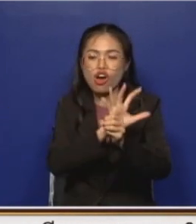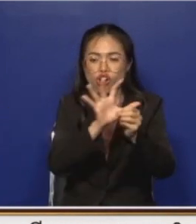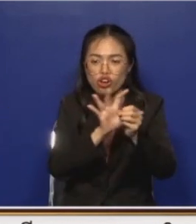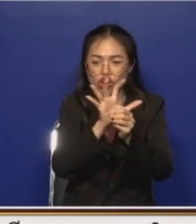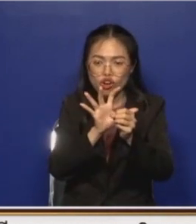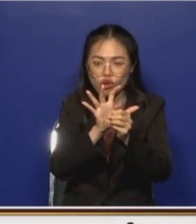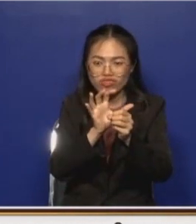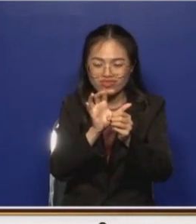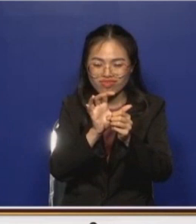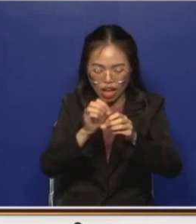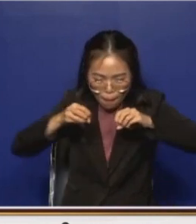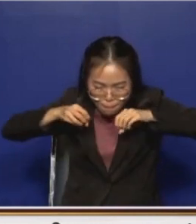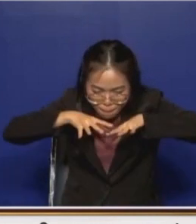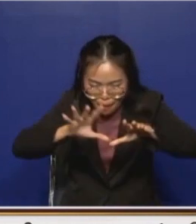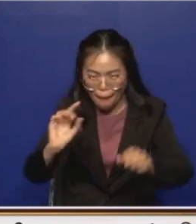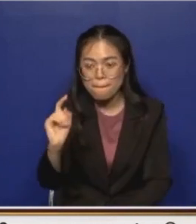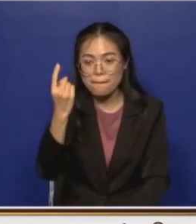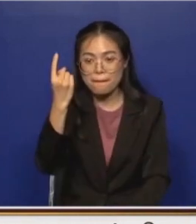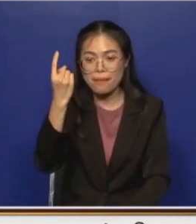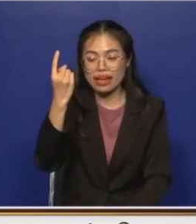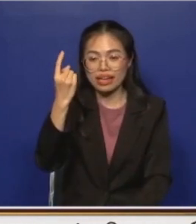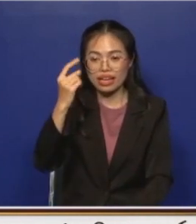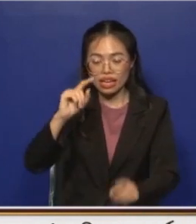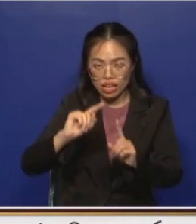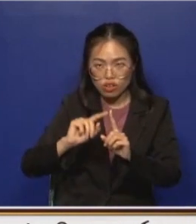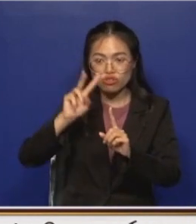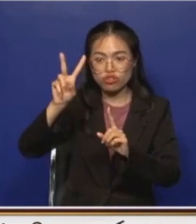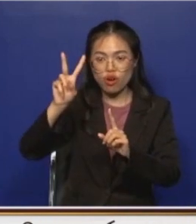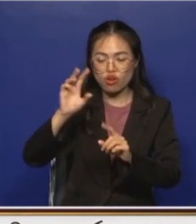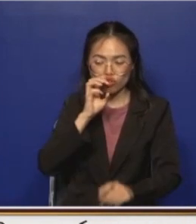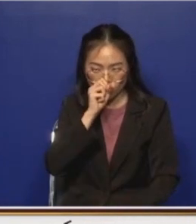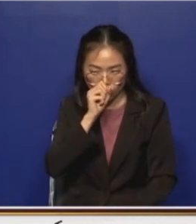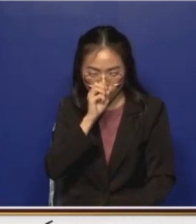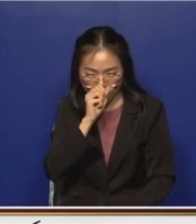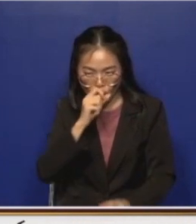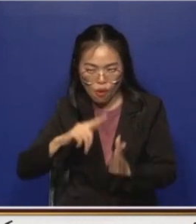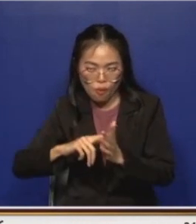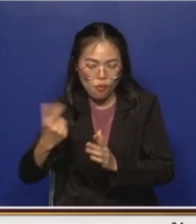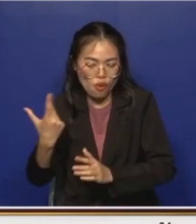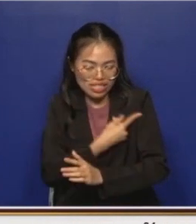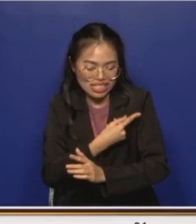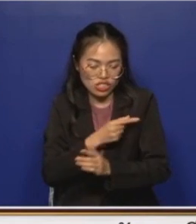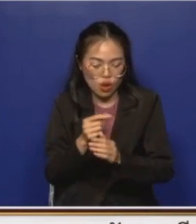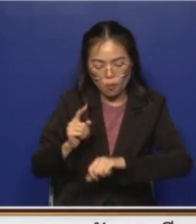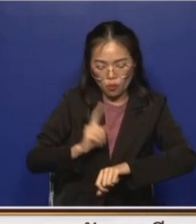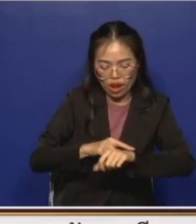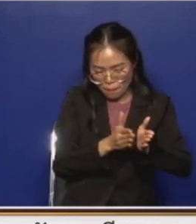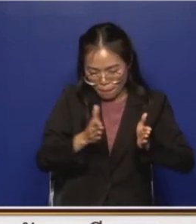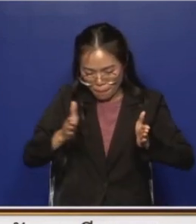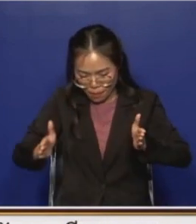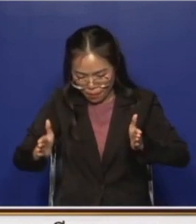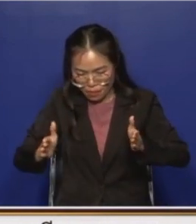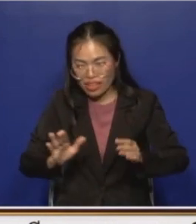ผ่านผมไม่ได้มีประโยชน์เกี่ยวข้องหรือขัดแย้งกับทุกยี่ห้ออยู่ในนี้นะฮะไฟเ